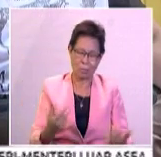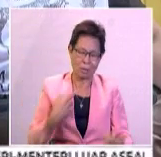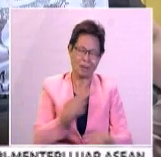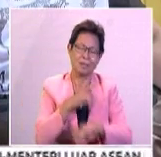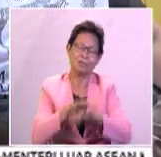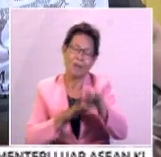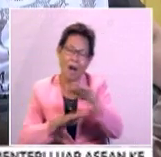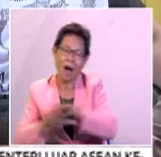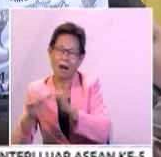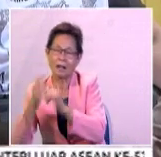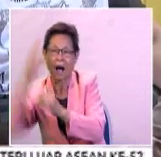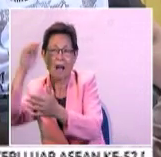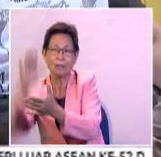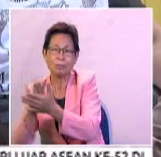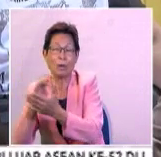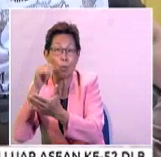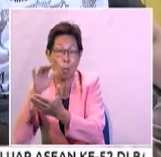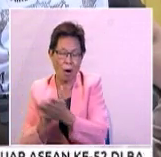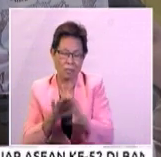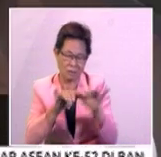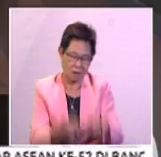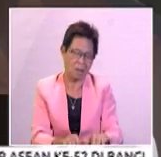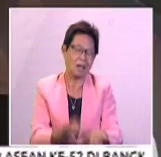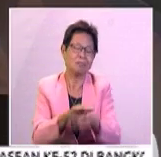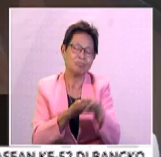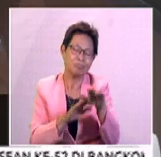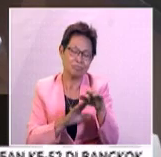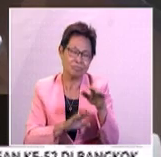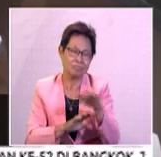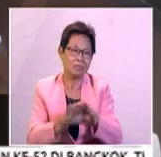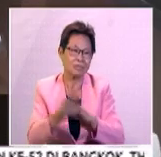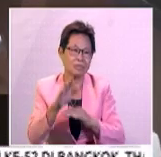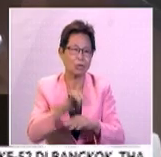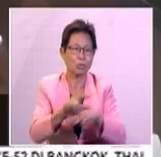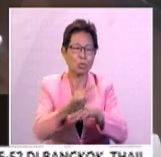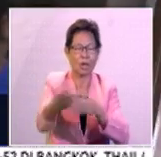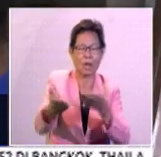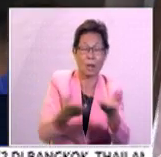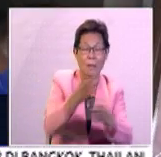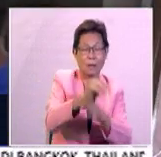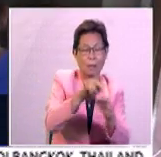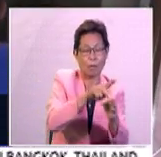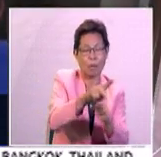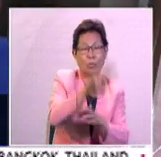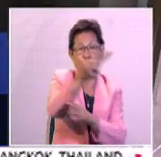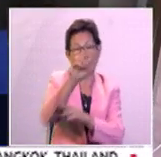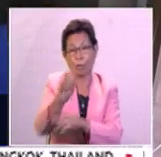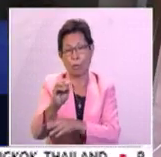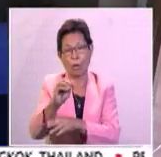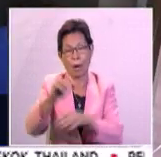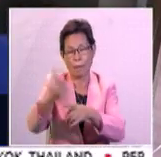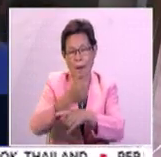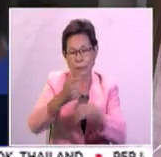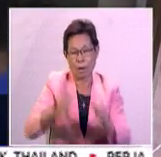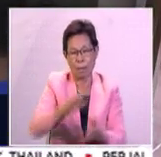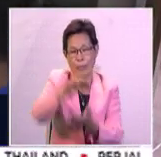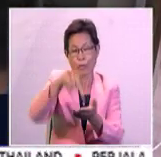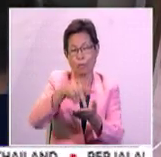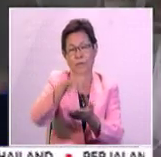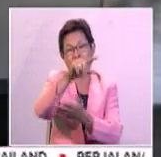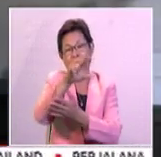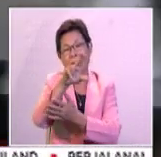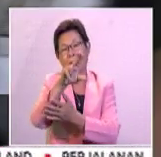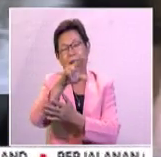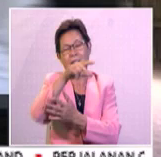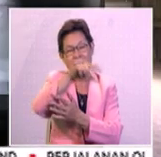dengan suami isteri duduk dekat situ kan. Menggunakan khidmat dan kepakaran 20 orang pelatih Pusat Giat Mara